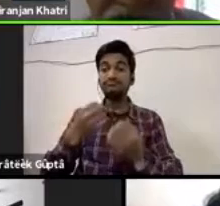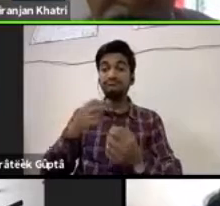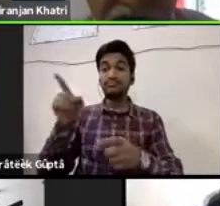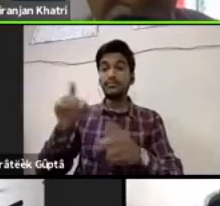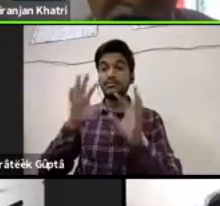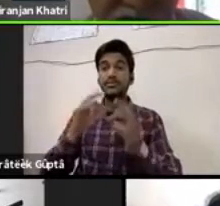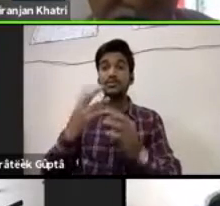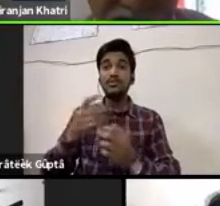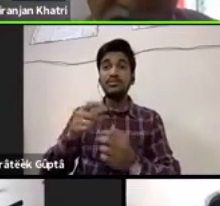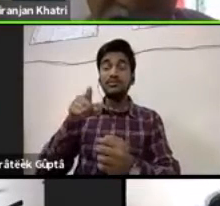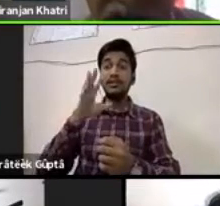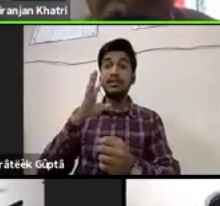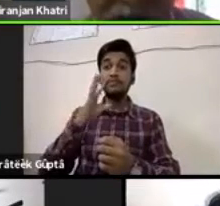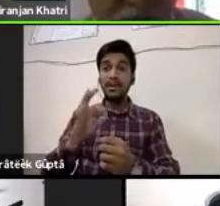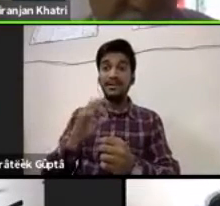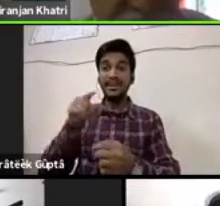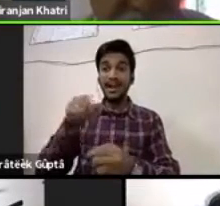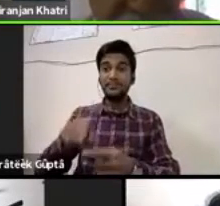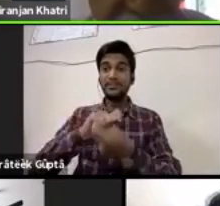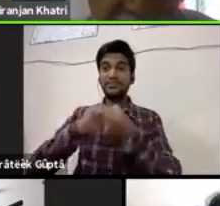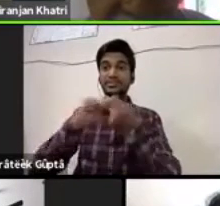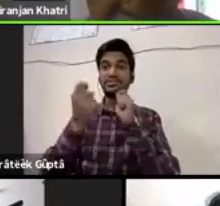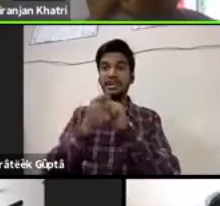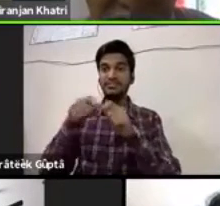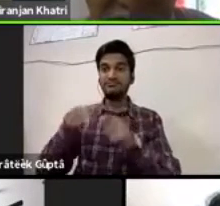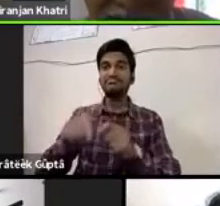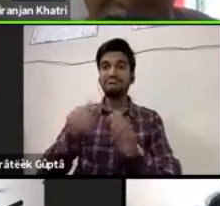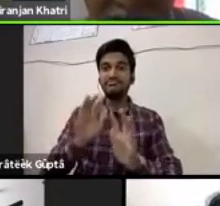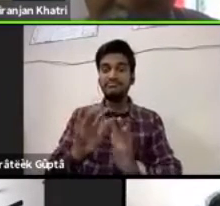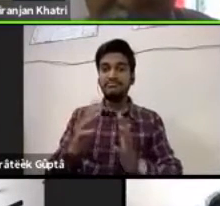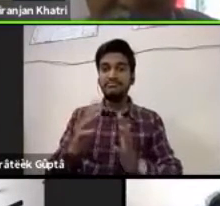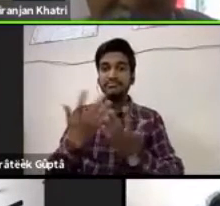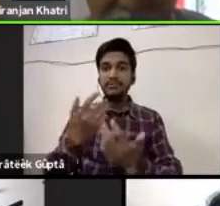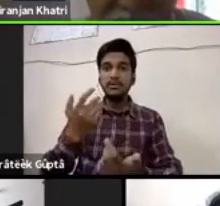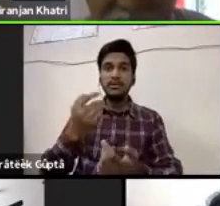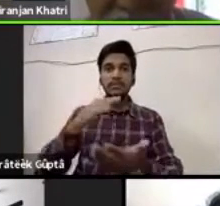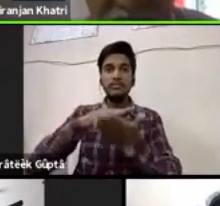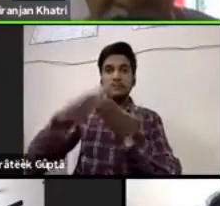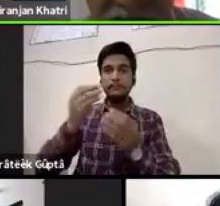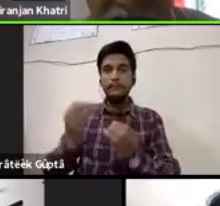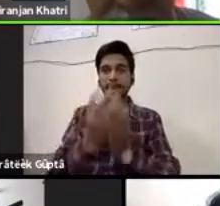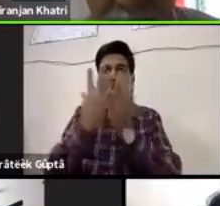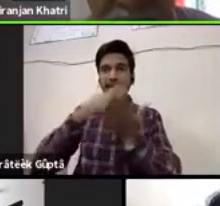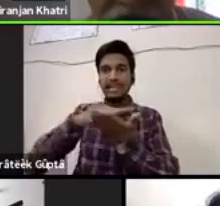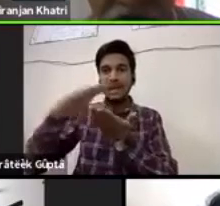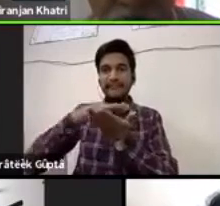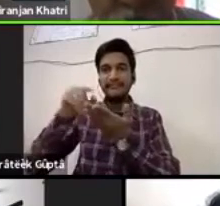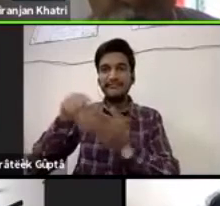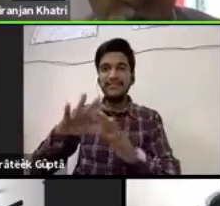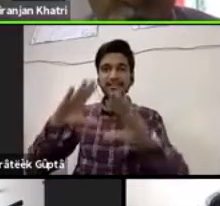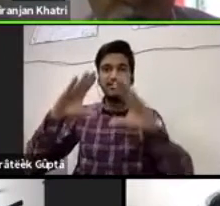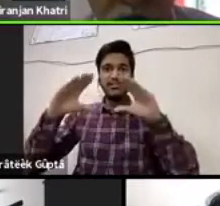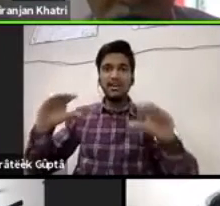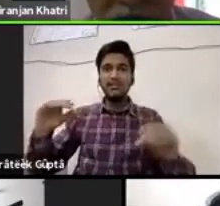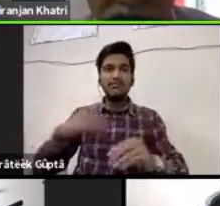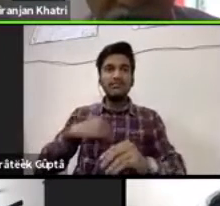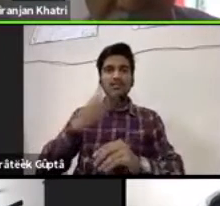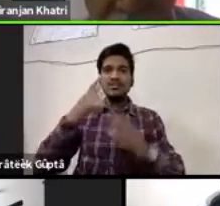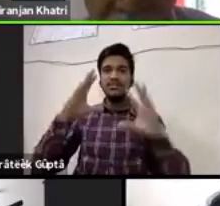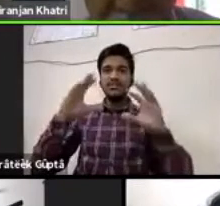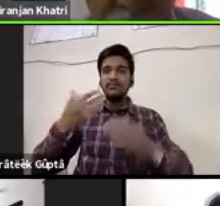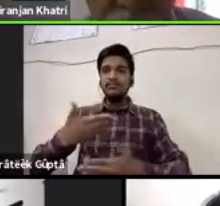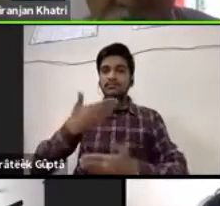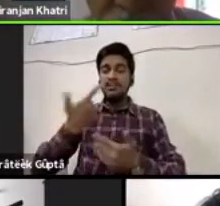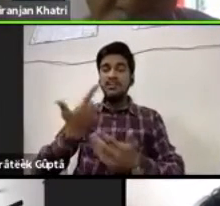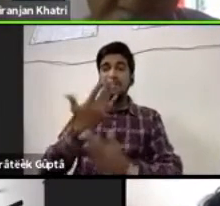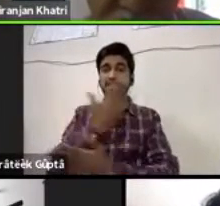और नेचुरल रिसोर्सेज की कमी होती जा रही है. इसलिए हमें देखना है कि जो दिव्यांग